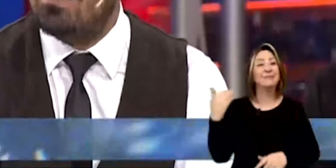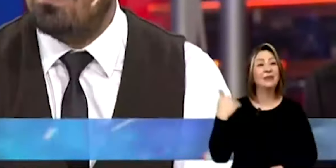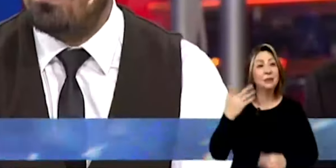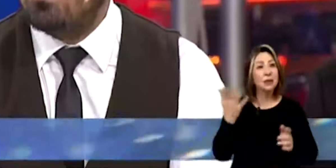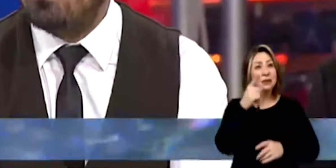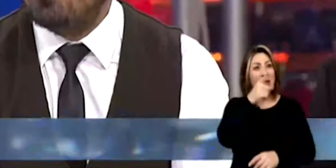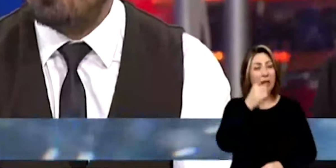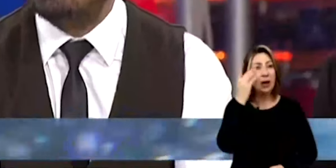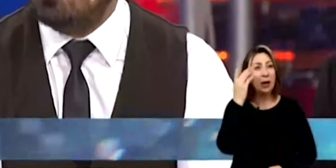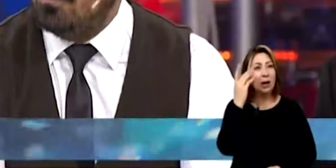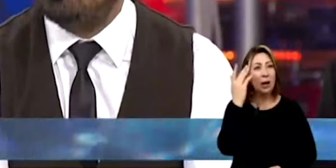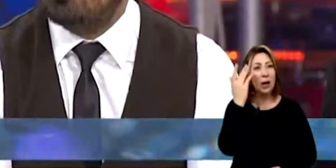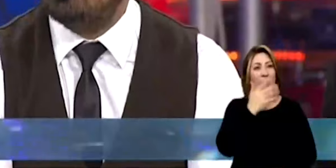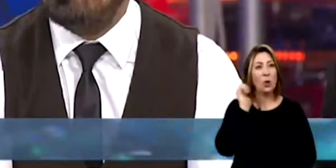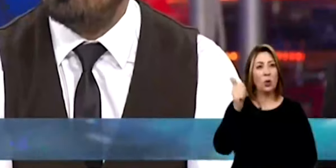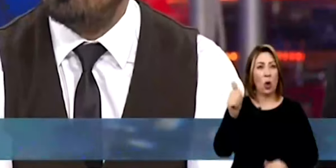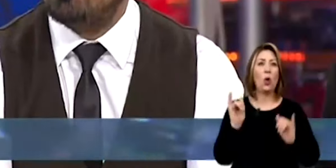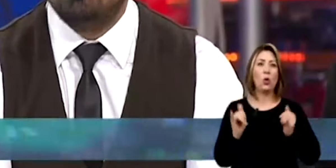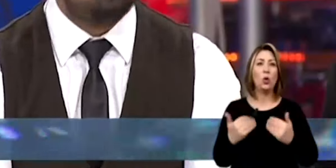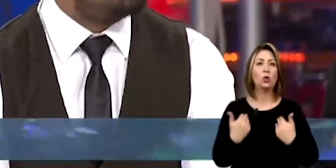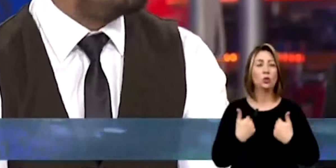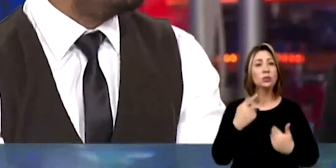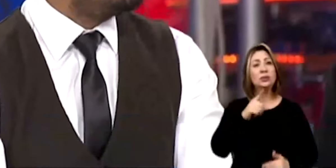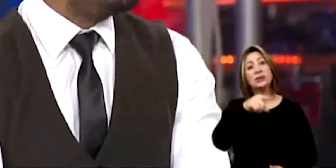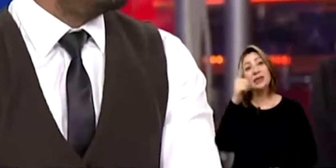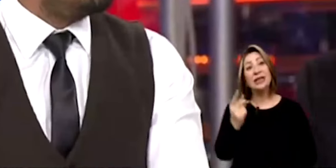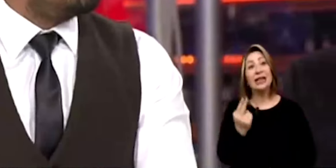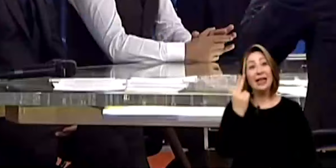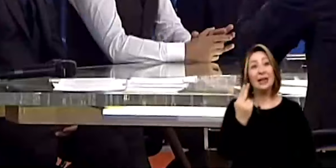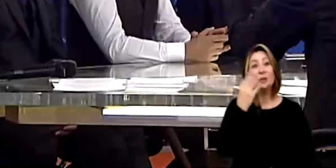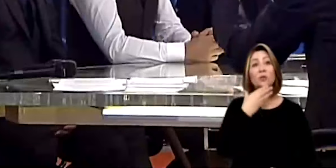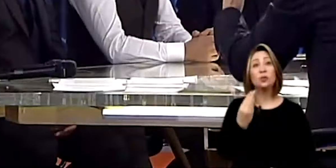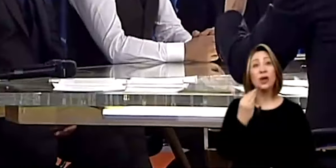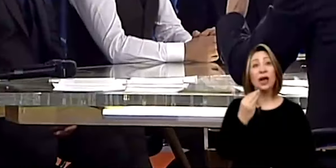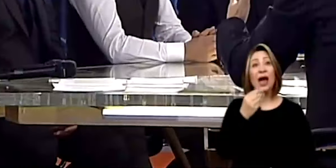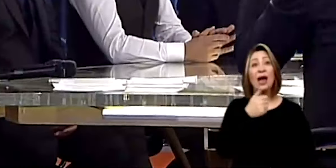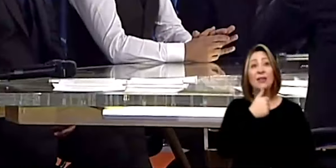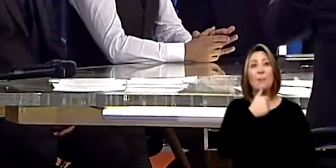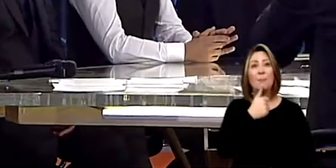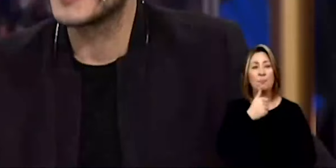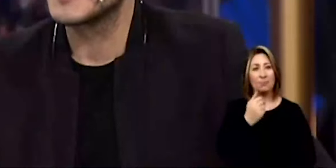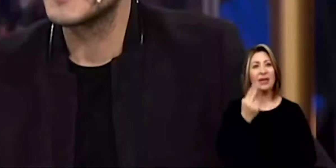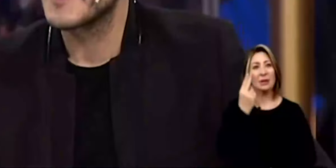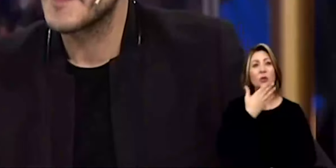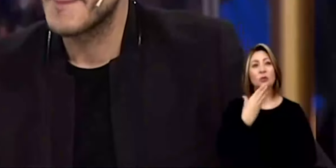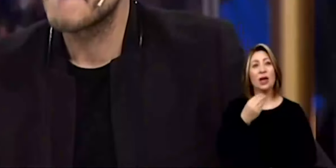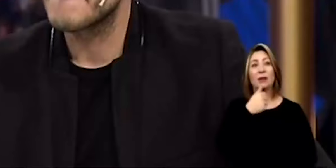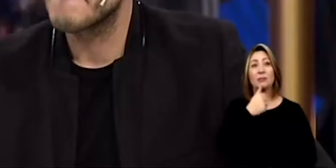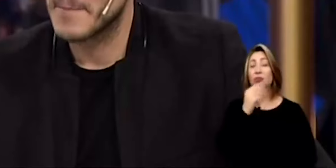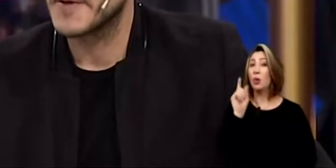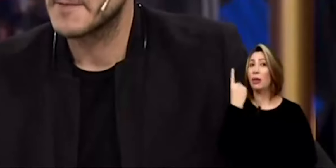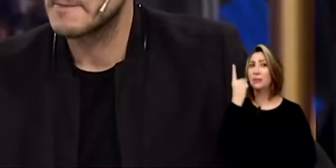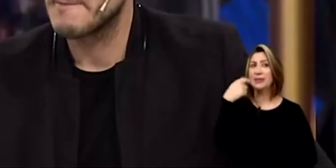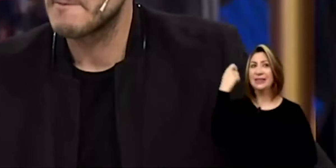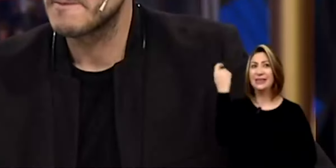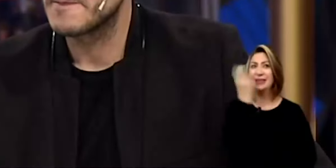sen Karagül'de mi oynuyorsun? Karagül'de oynuyorum. Harikulade. Sen de Yedi Güzel Adam mıydı? Yedi Nasıl Adam? Yedi Güzel Adam. Yedi Güzel aynen Adam. O da çok ilginç bir dizi.